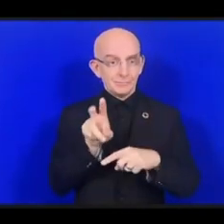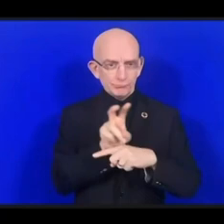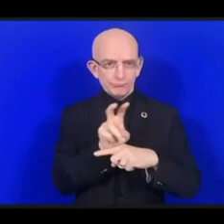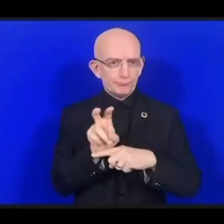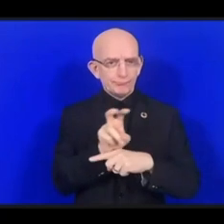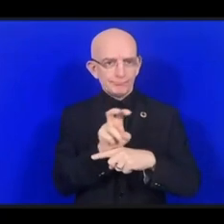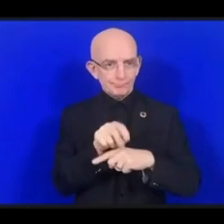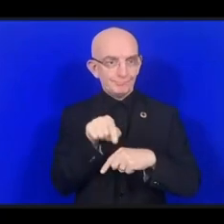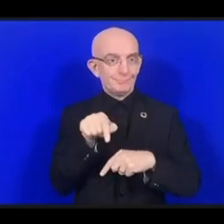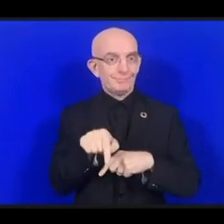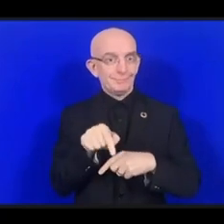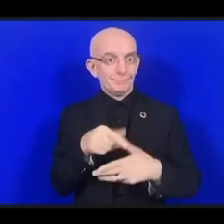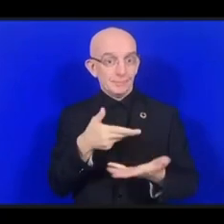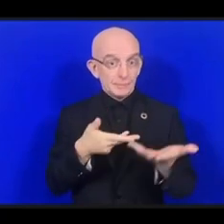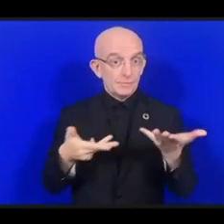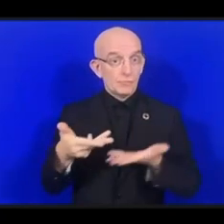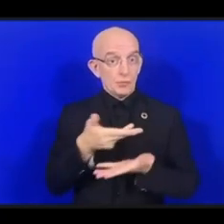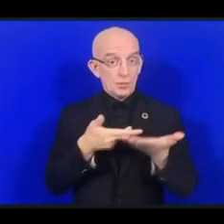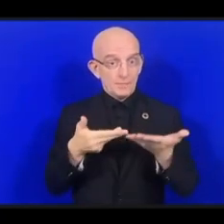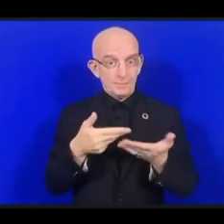我非常开心能够成为今天的MC